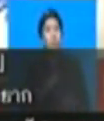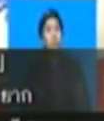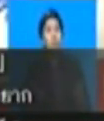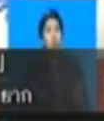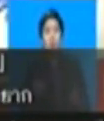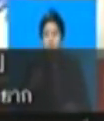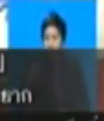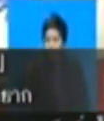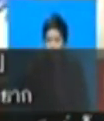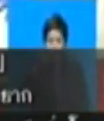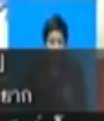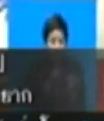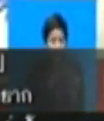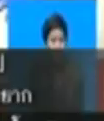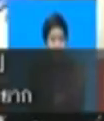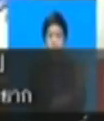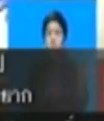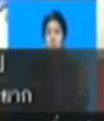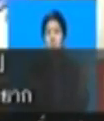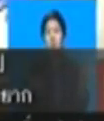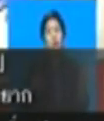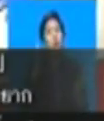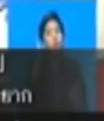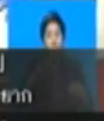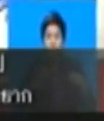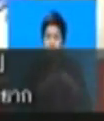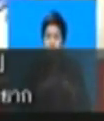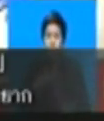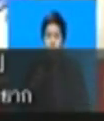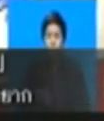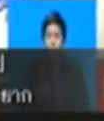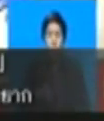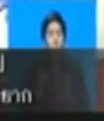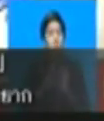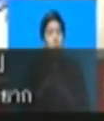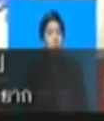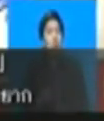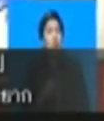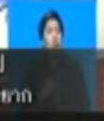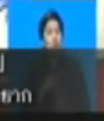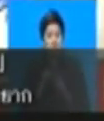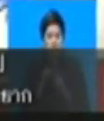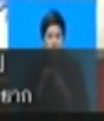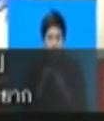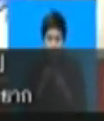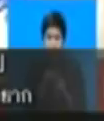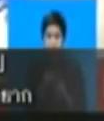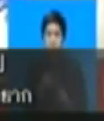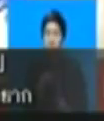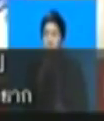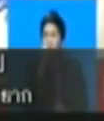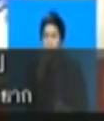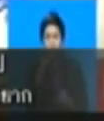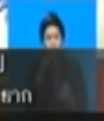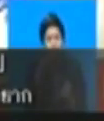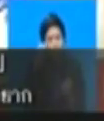รูปแห่งชาติหรือสปช.ที่ตั้งใจทำงานเพื่อประเทศไทยคนไทยคสช.และรัฐบาลขอให้กำลังใจและ